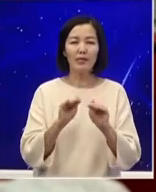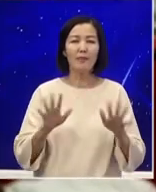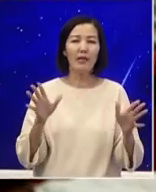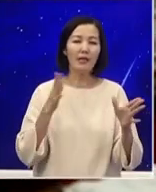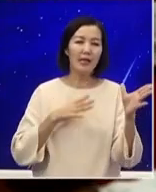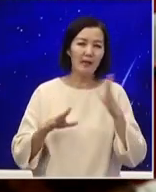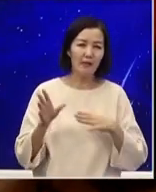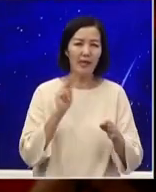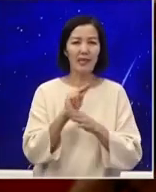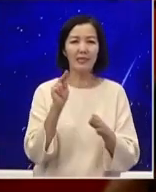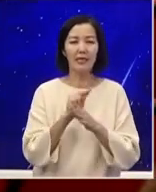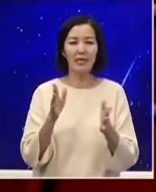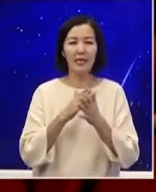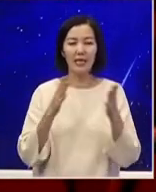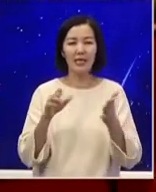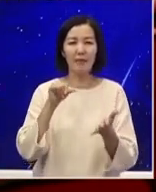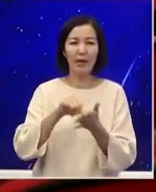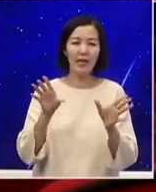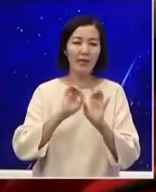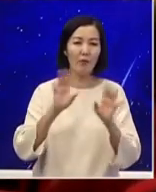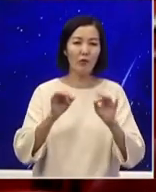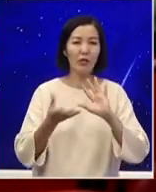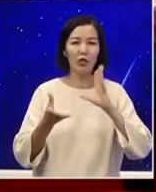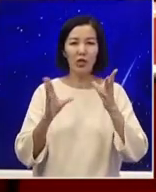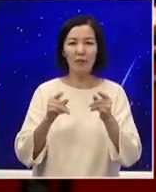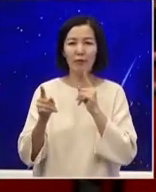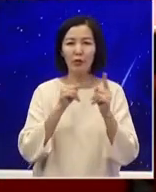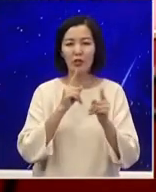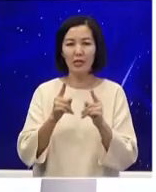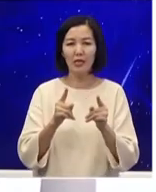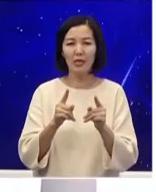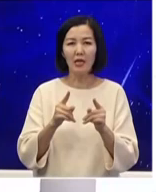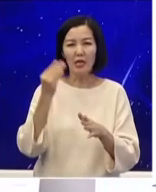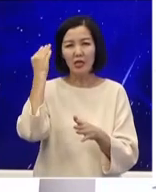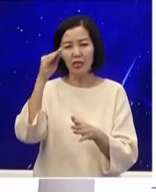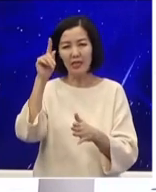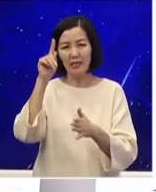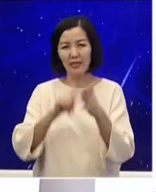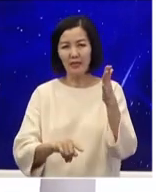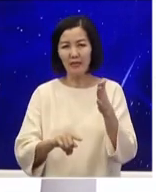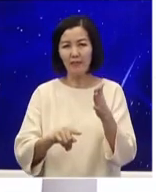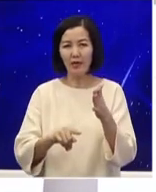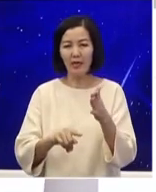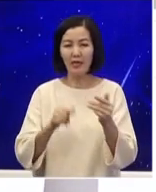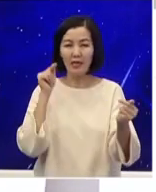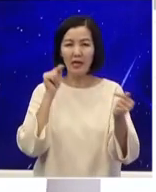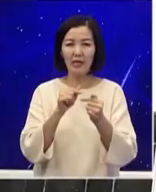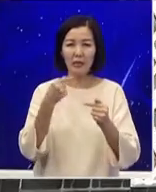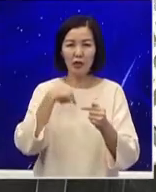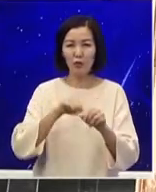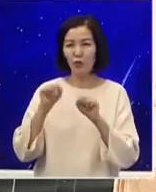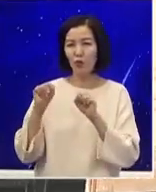Оларға отбасы, бала тәрбиесі жайында кеңінен баяндама оқылды. Жалпы жиын жат пиғылды діни ағымдарға қарсы